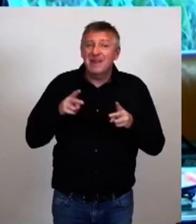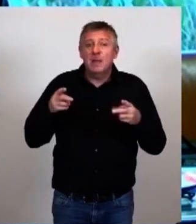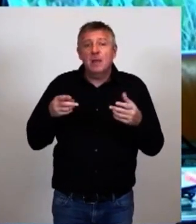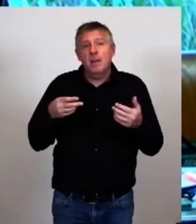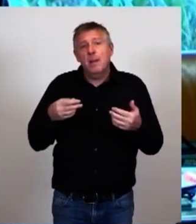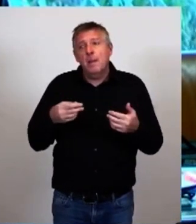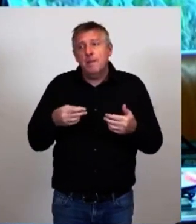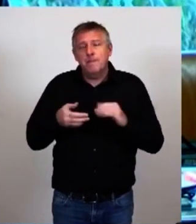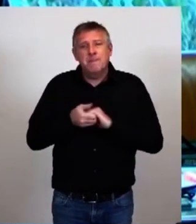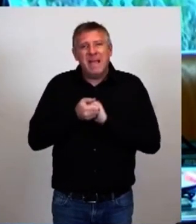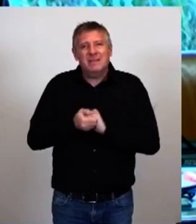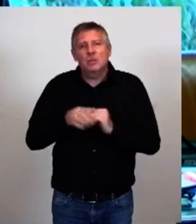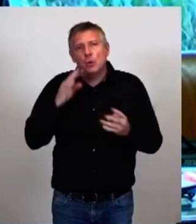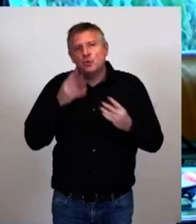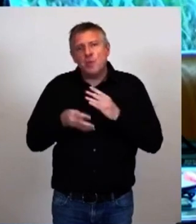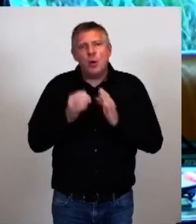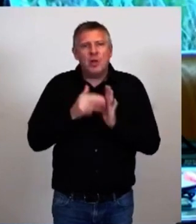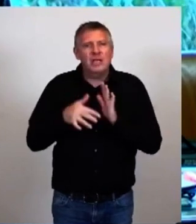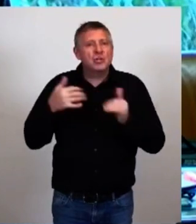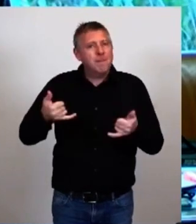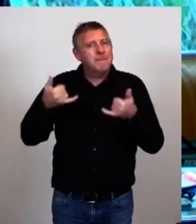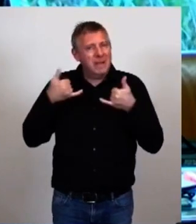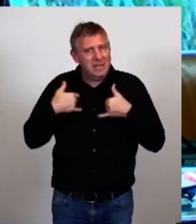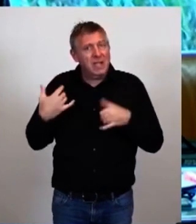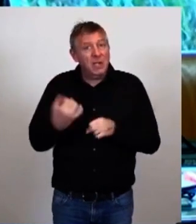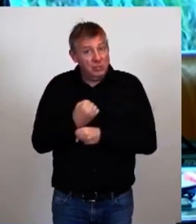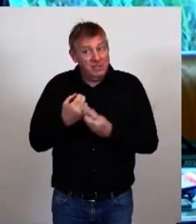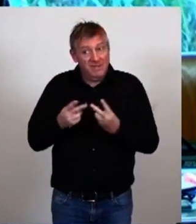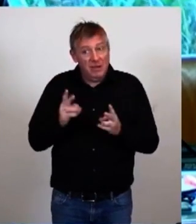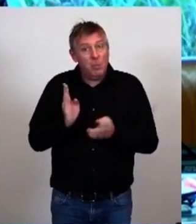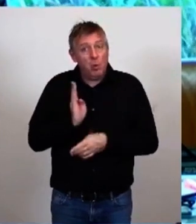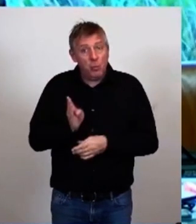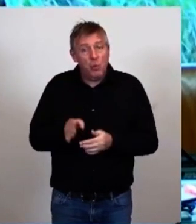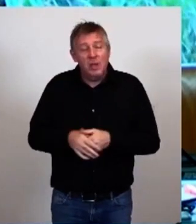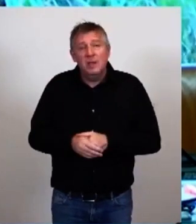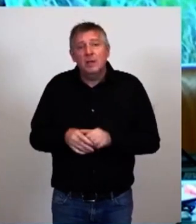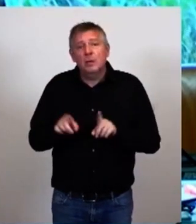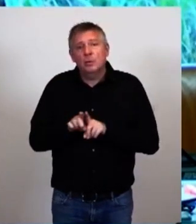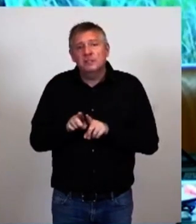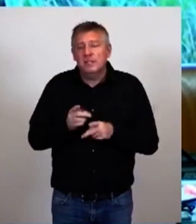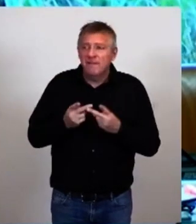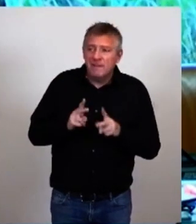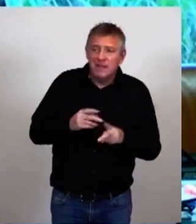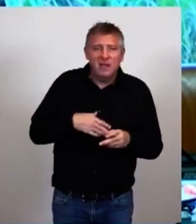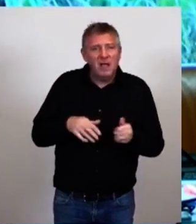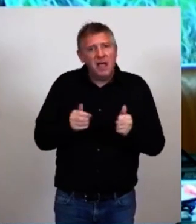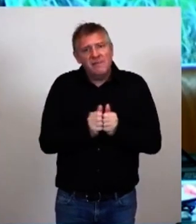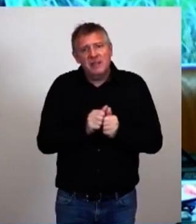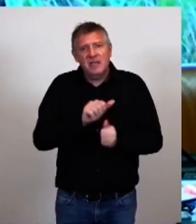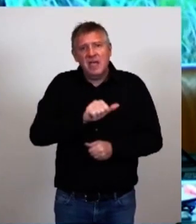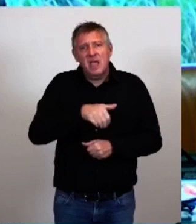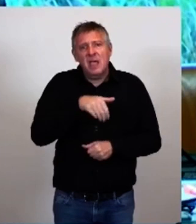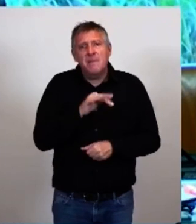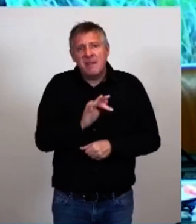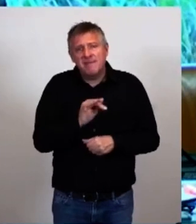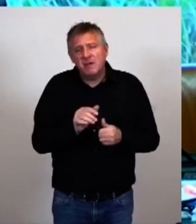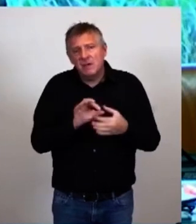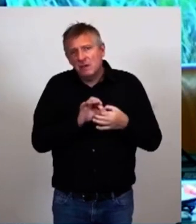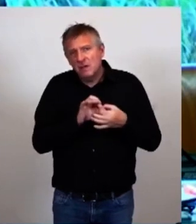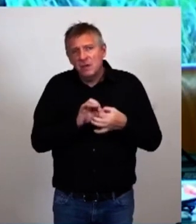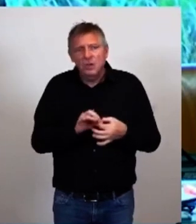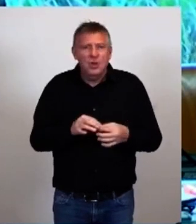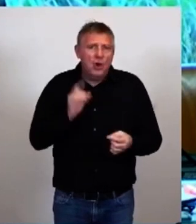Transparence Crèche, ou lorsque notre ville s'engageait aux côtés de l'AMF dans la démarche, je cite, pour une plus